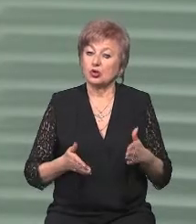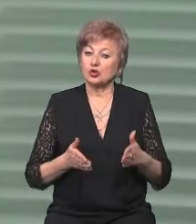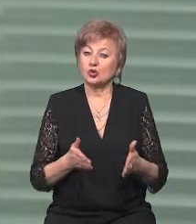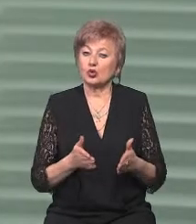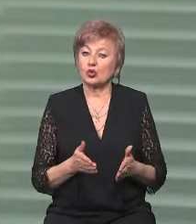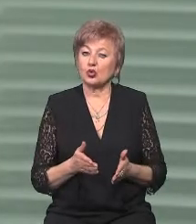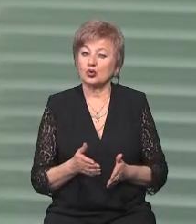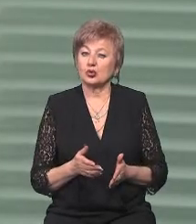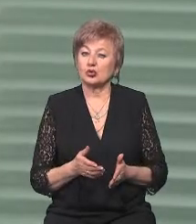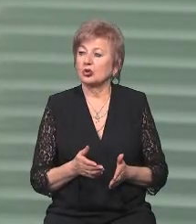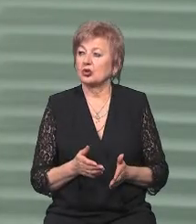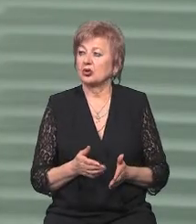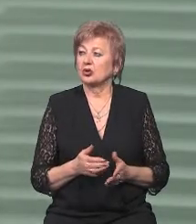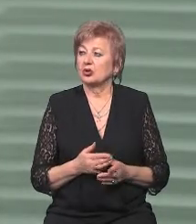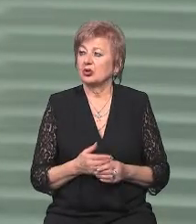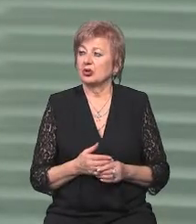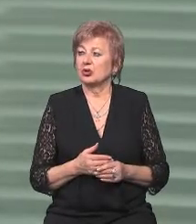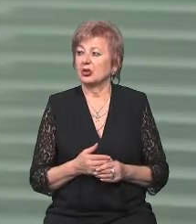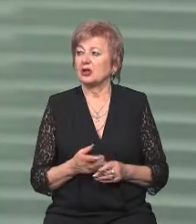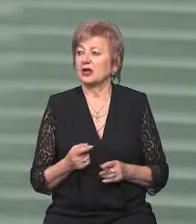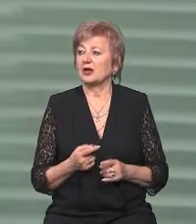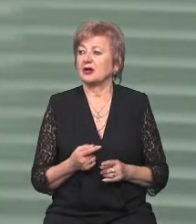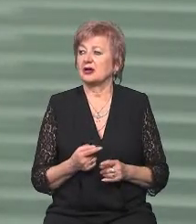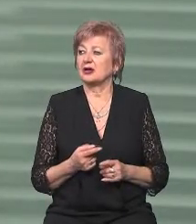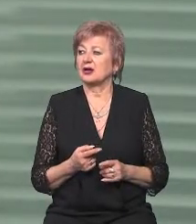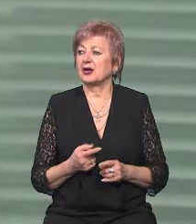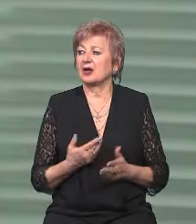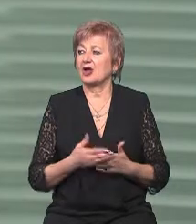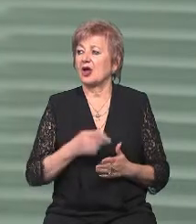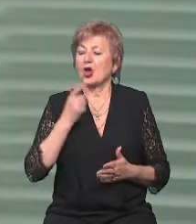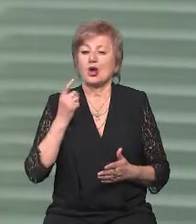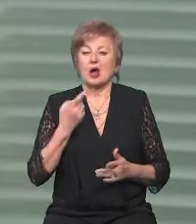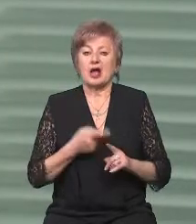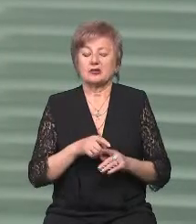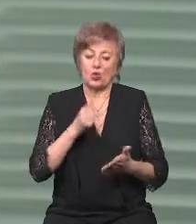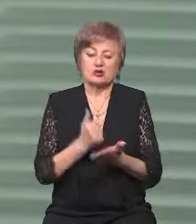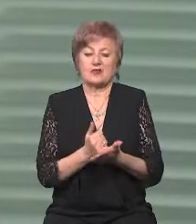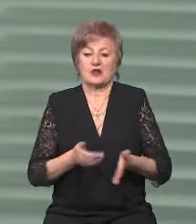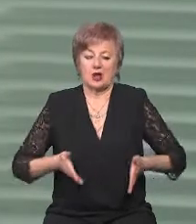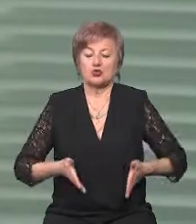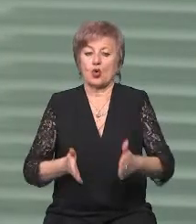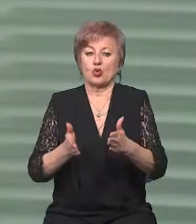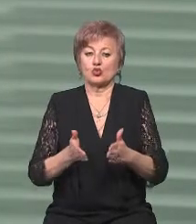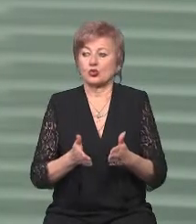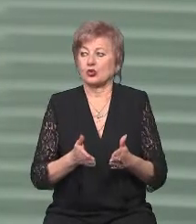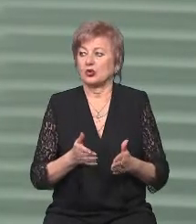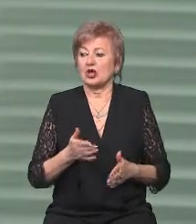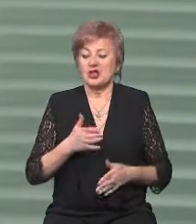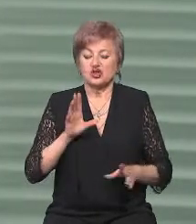чиє підпорядкування цієї дороги? Це дорога обласного державного значення. Тобто вона не у